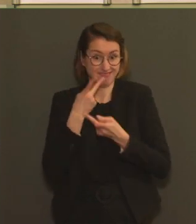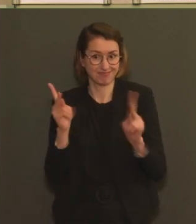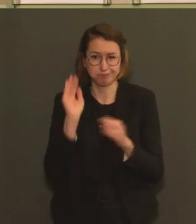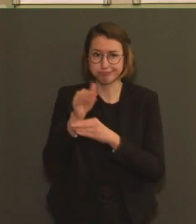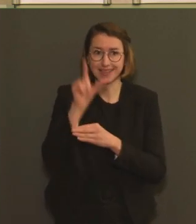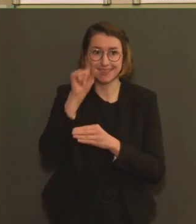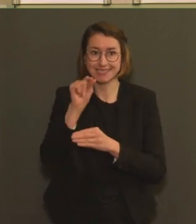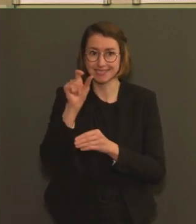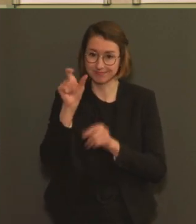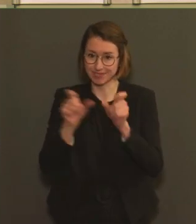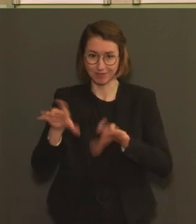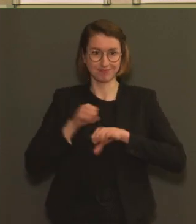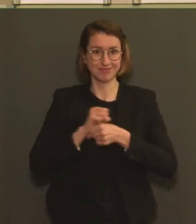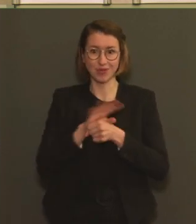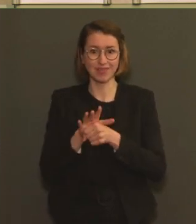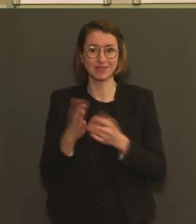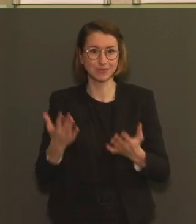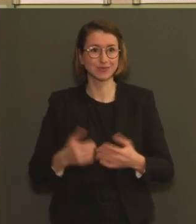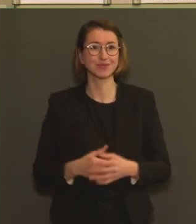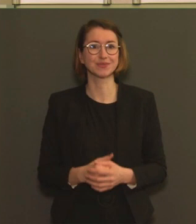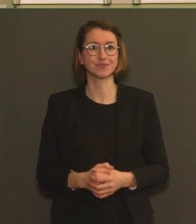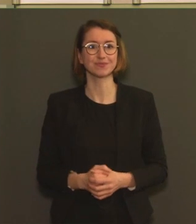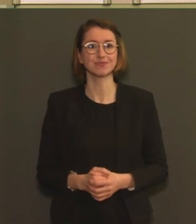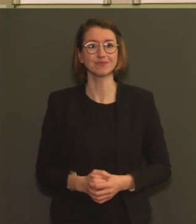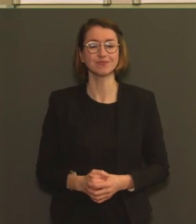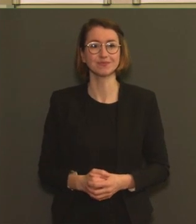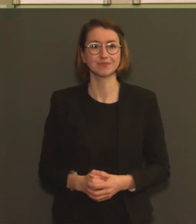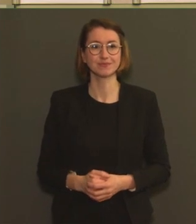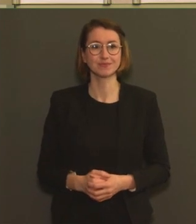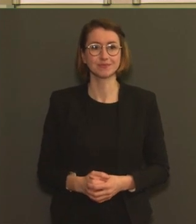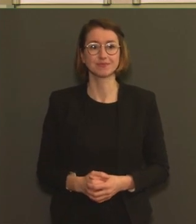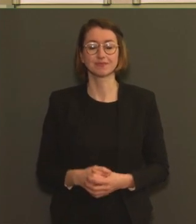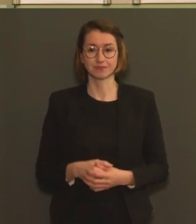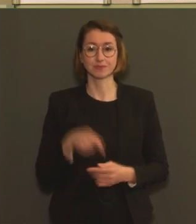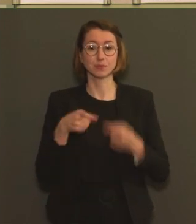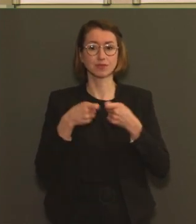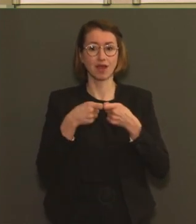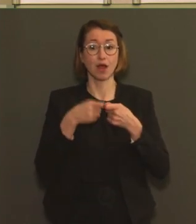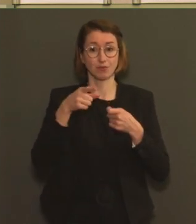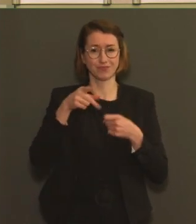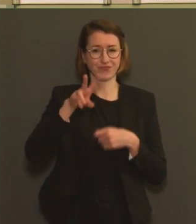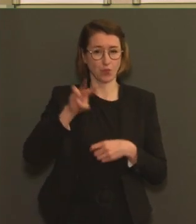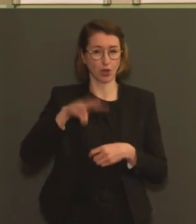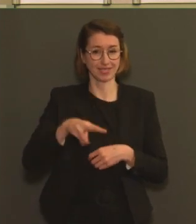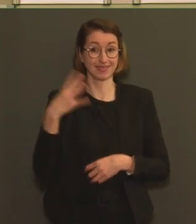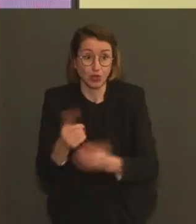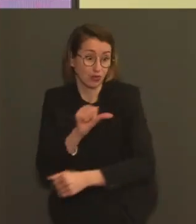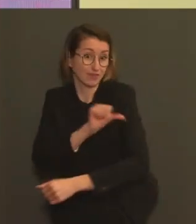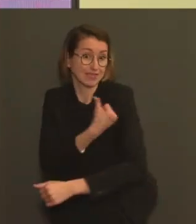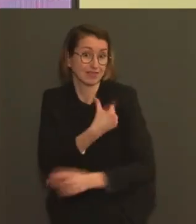Wallonie, c'est 2% contre 4% et en Flandre, c'est effectivement 5% stable.